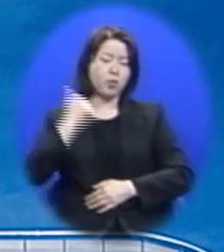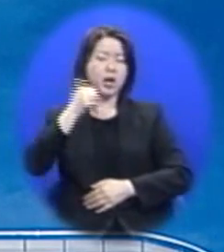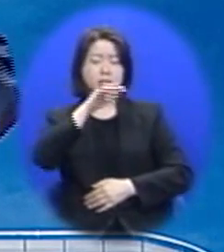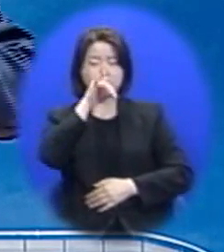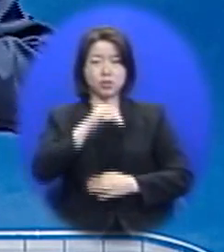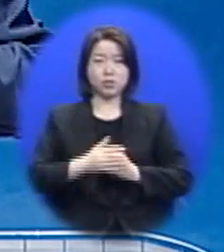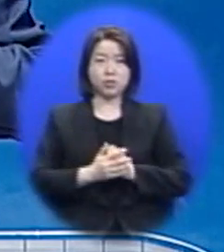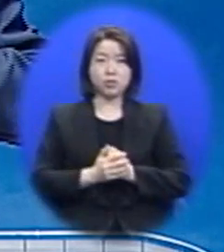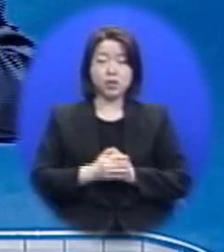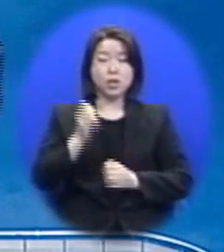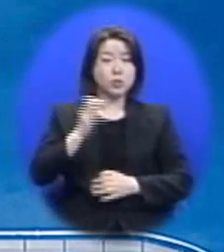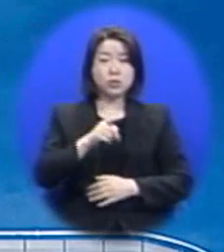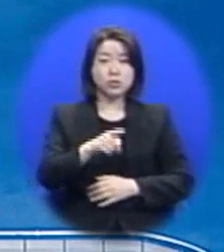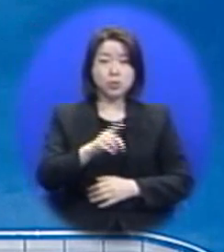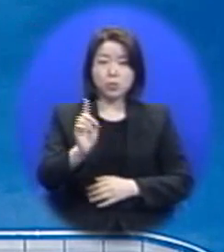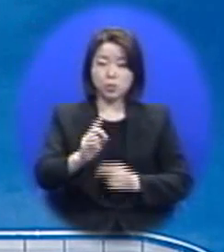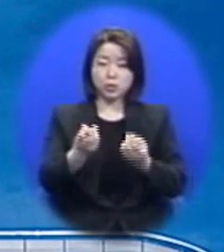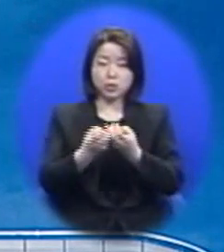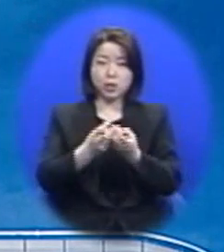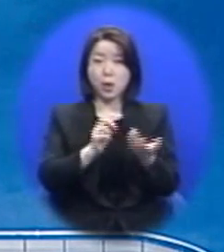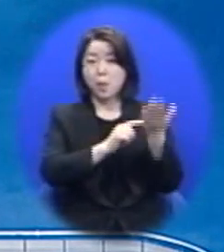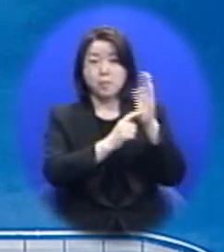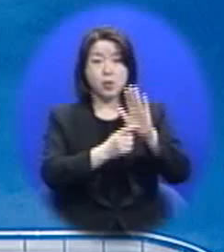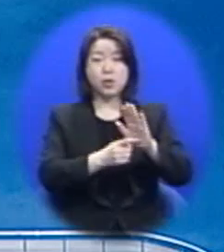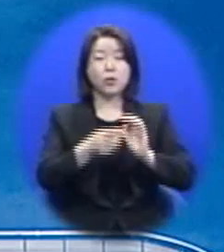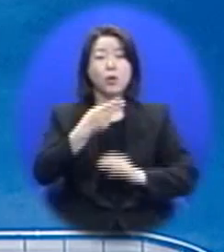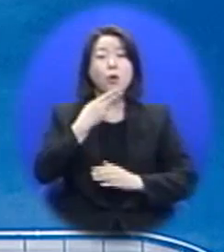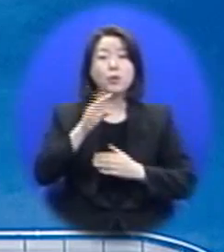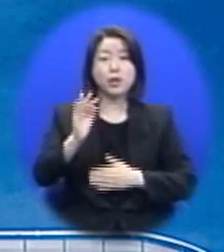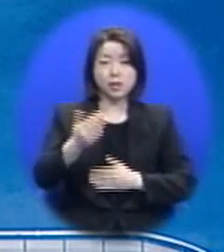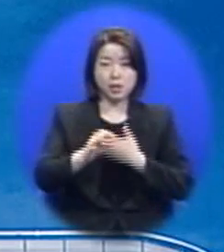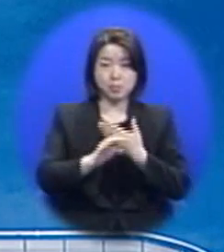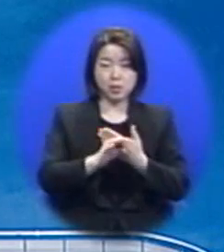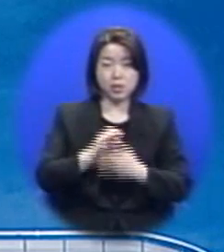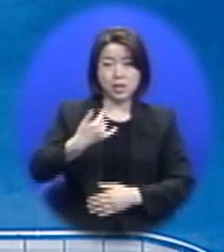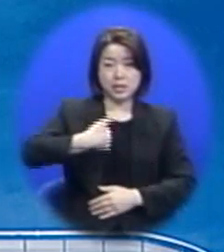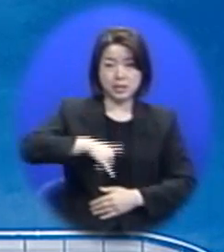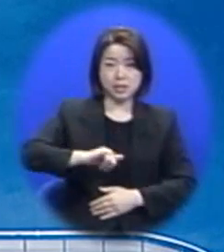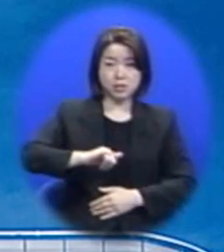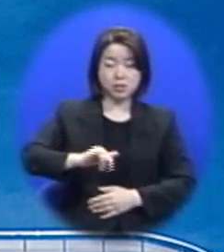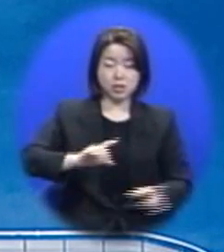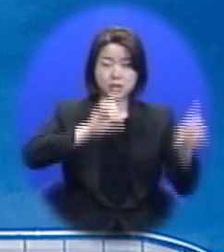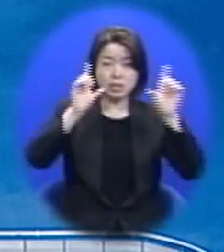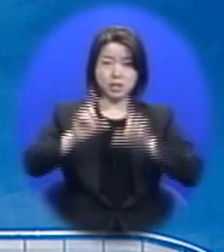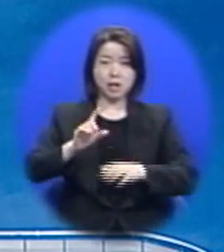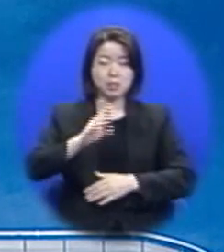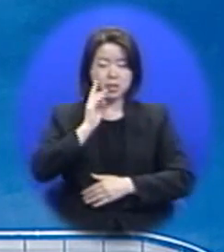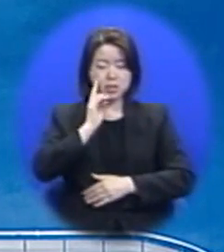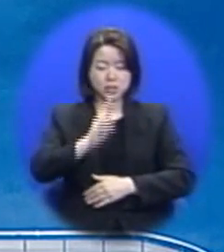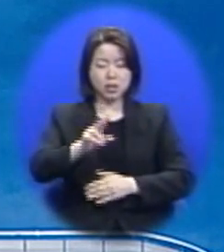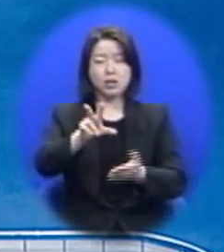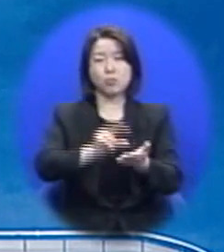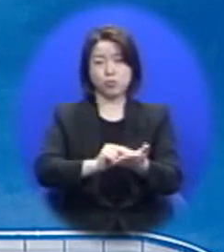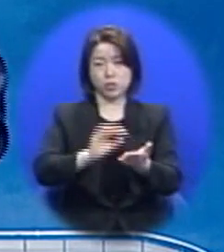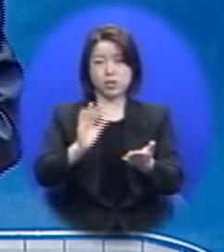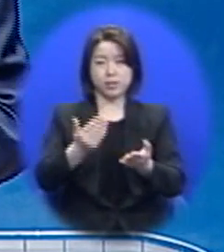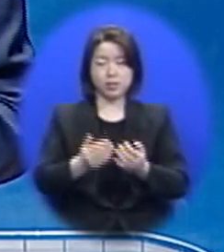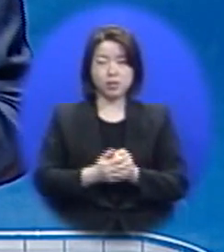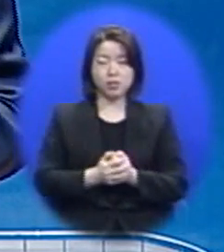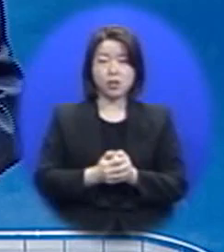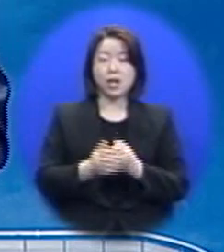거예요. 그리고 그것을 어떻게 표현할 수가 없게 될 때는 자녀들의 삶에 심각한 질병이 됩니다.